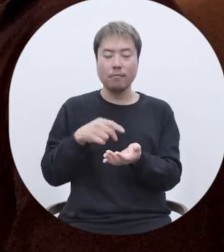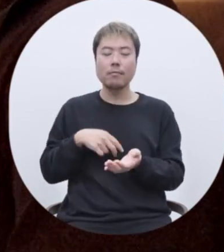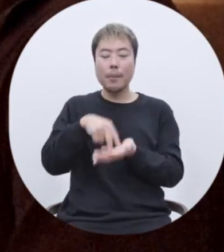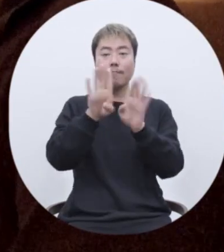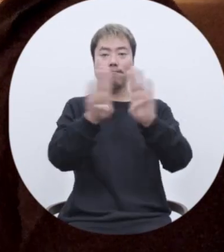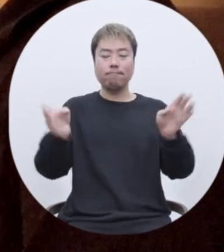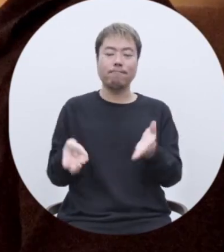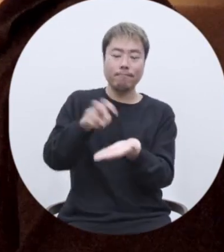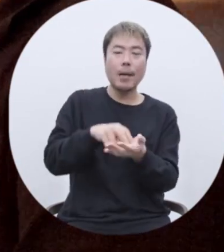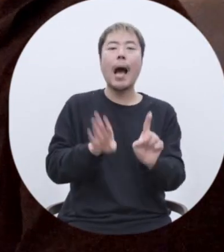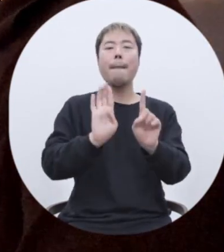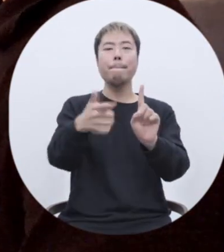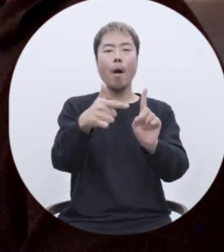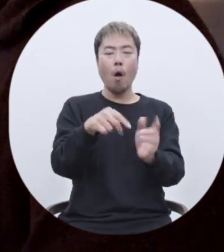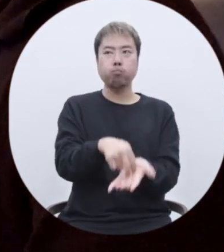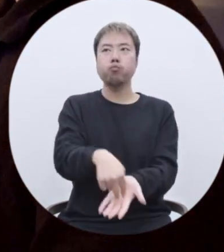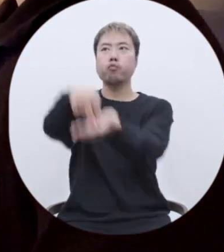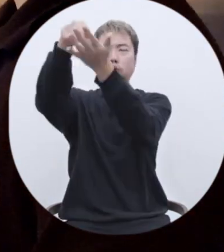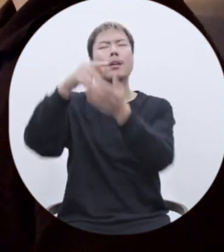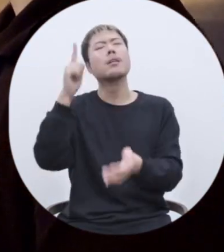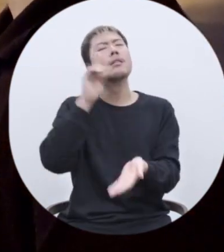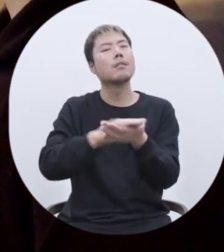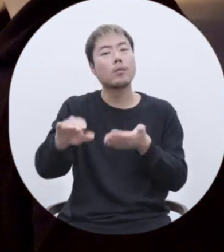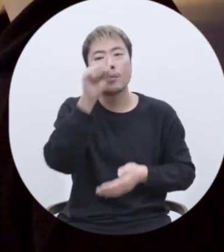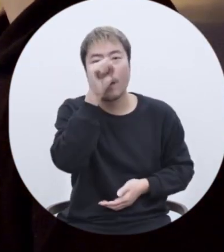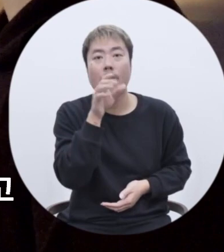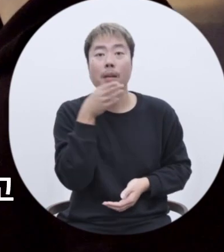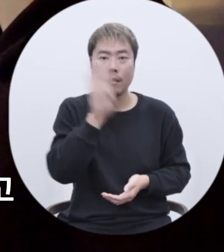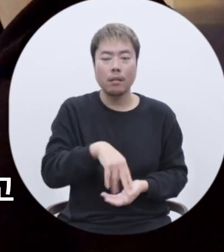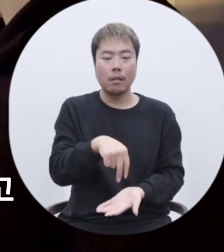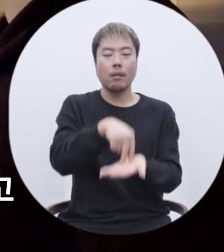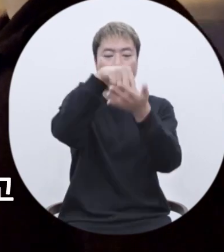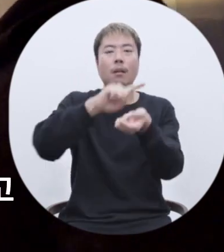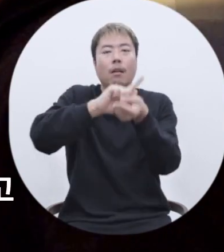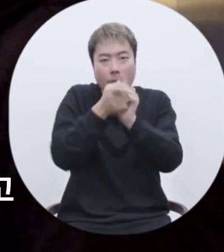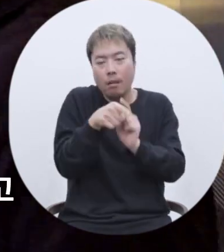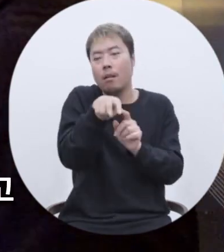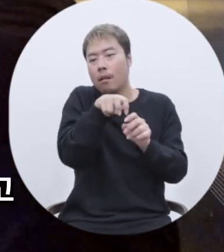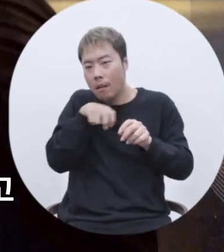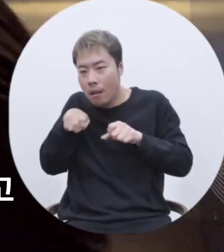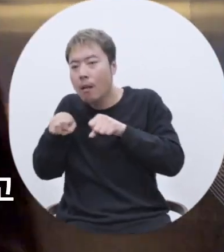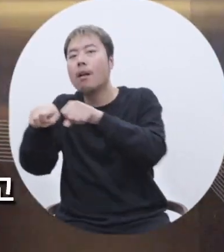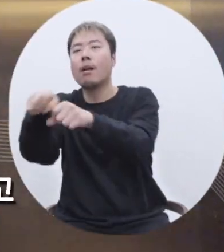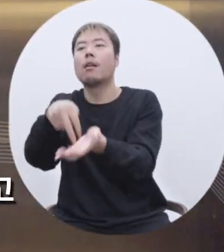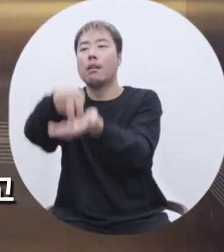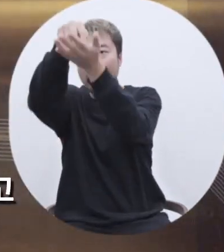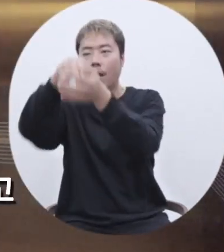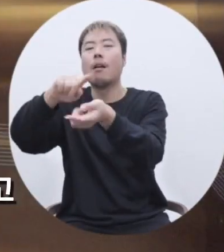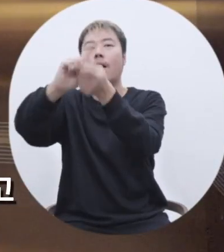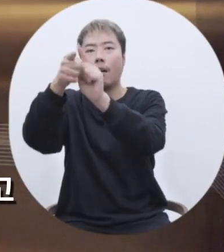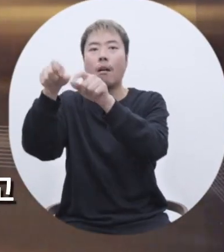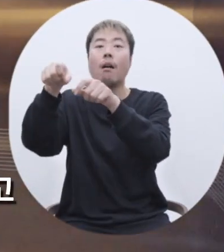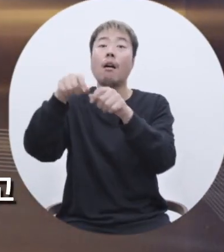엘리베이터가 한 번에 갈 수 있으면 제일 좋은데, 근데 이게 한 층 올라오고 또 이동해서